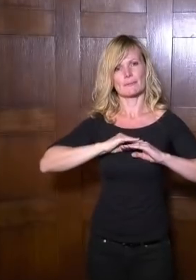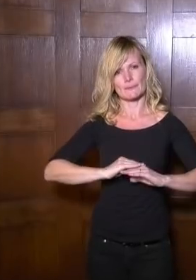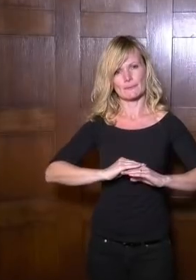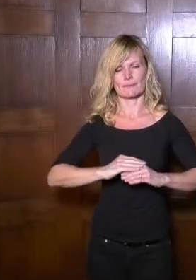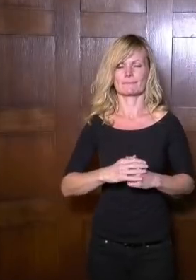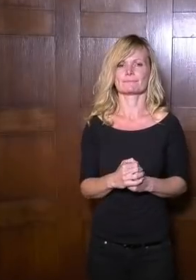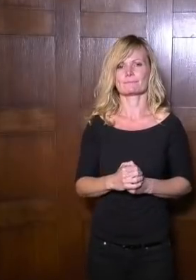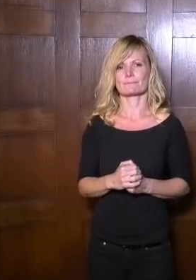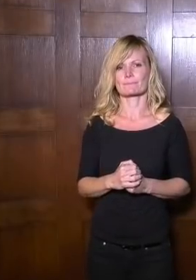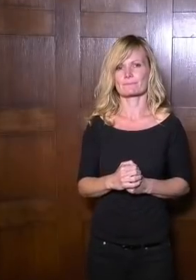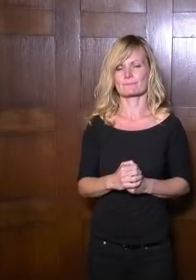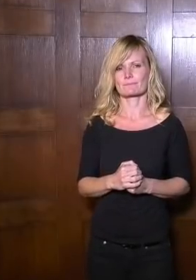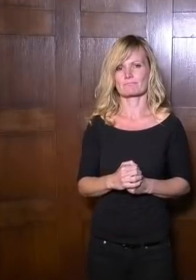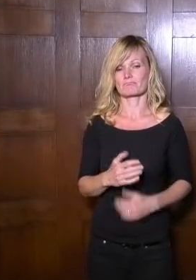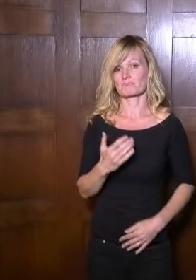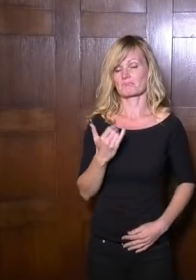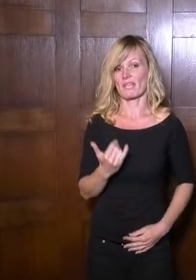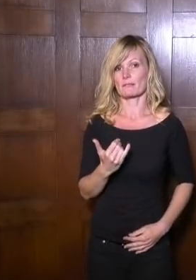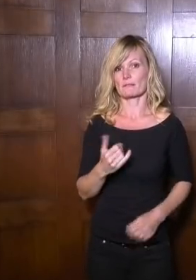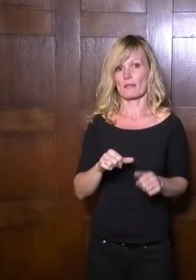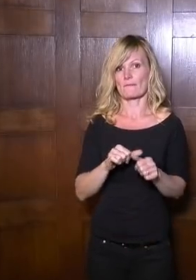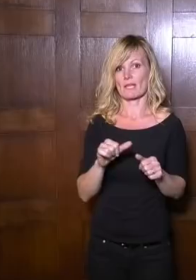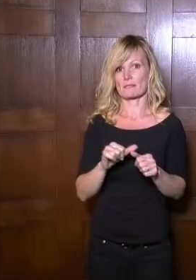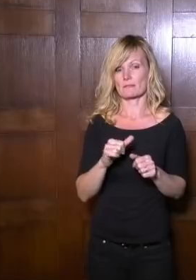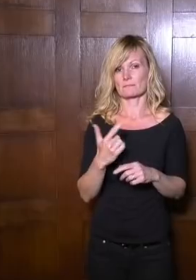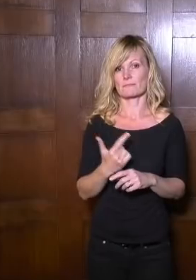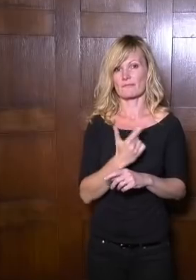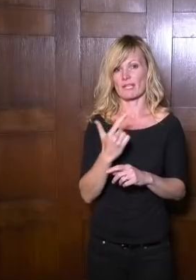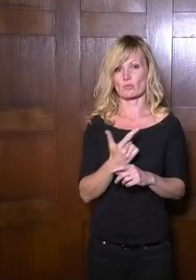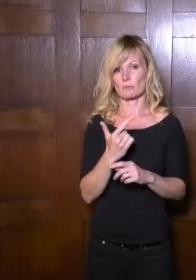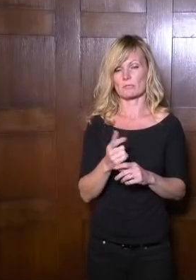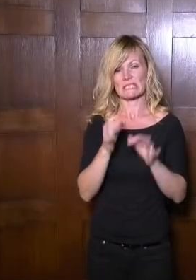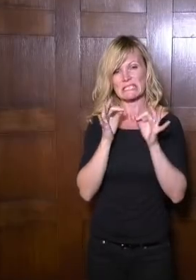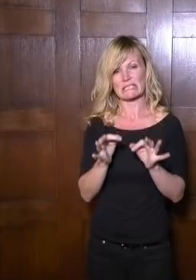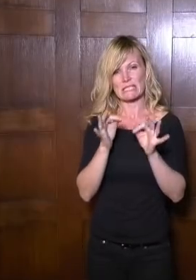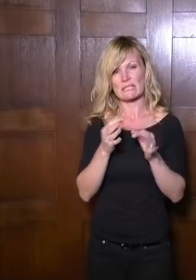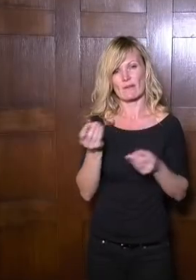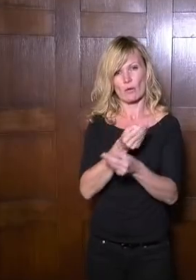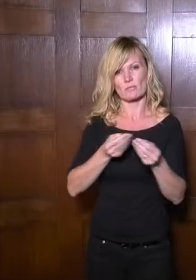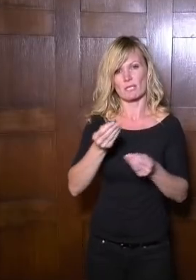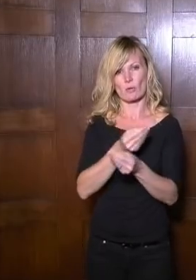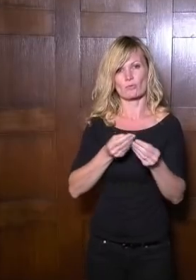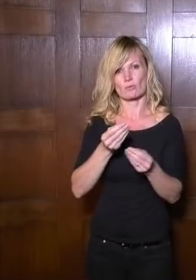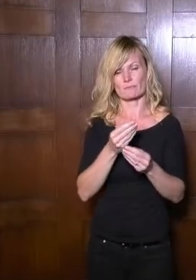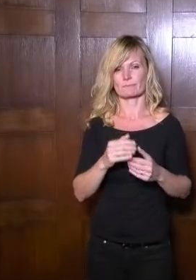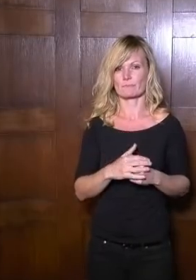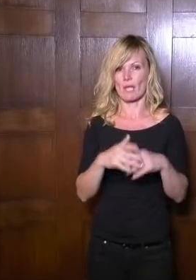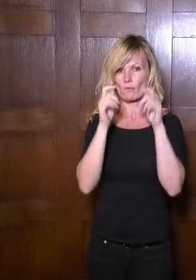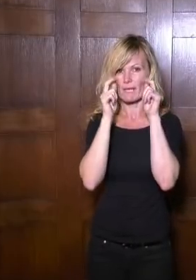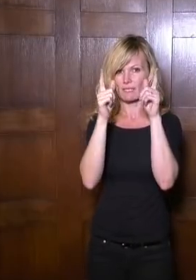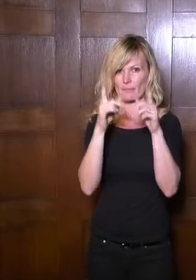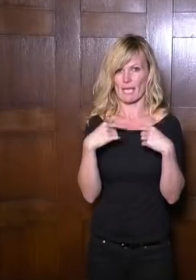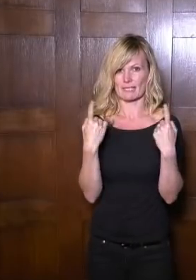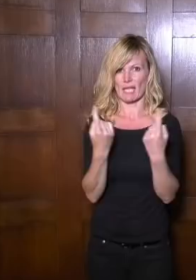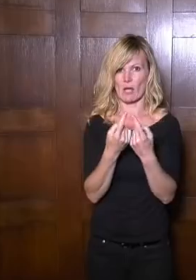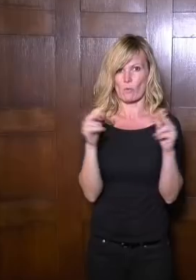möchte. Was waren jetzt fast 2 Stunden intensivsten Austauschs, und die Aufmerksamkeit im Raum haben wir